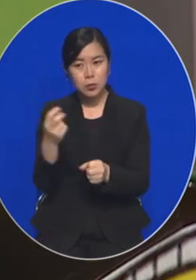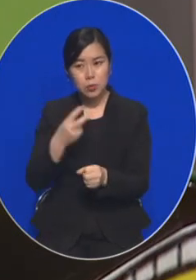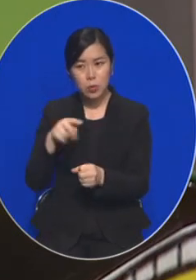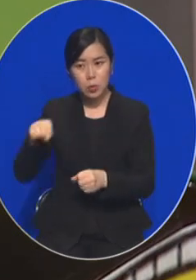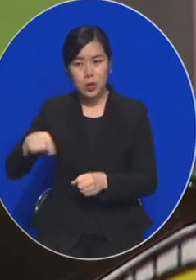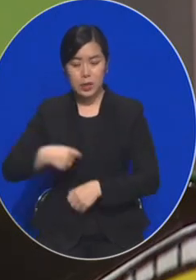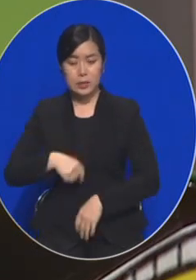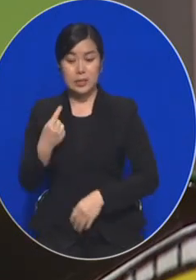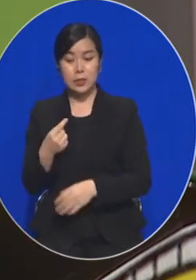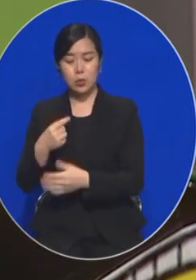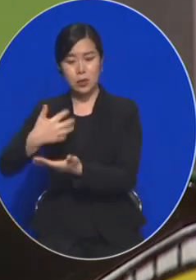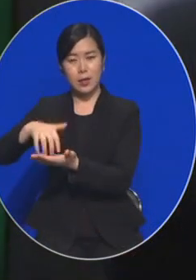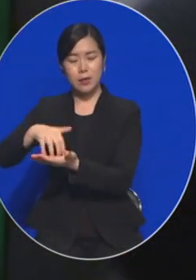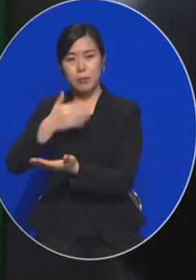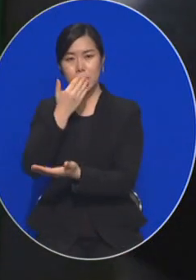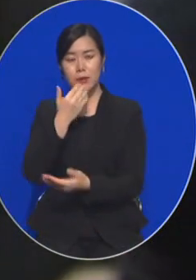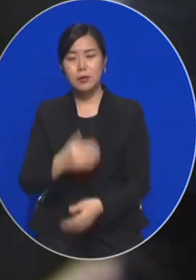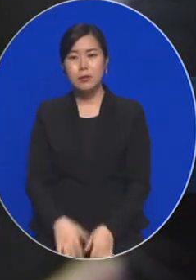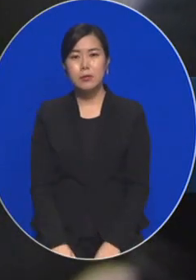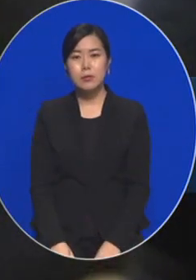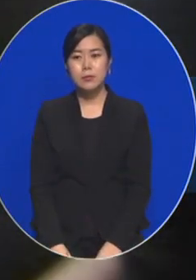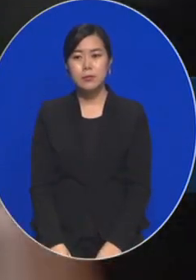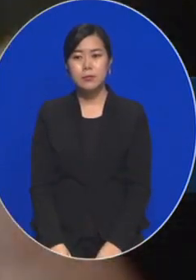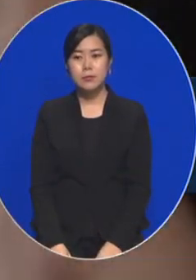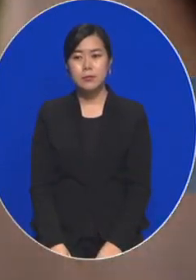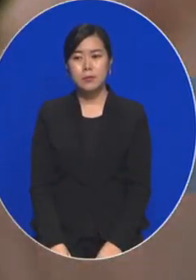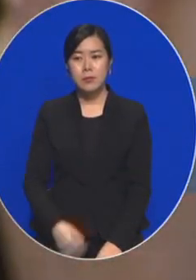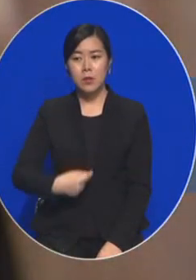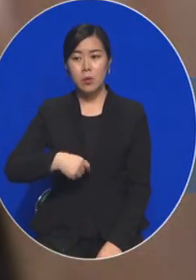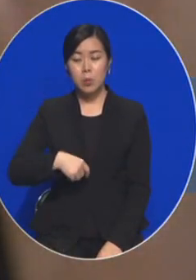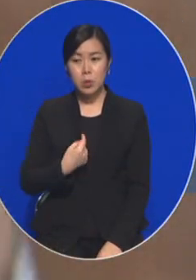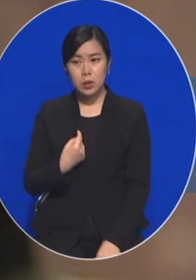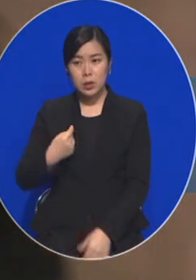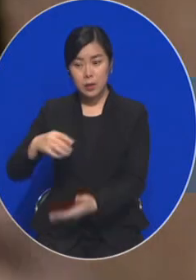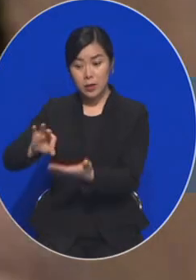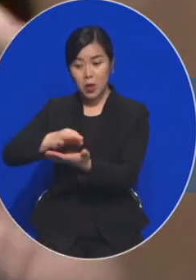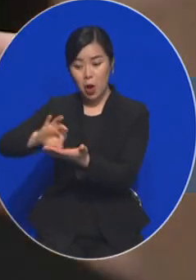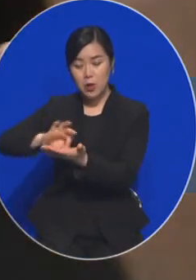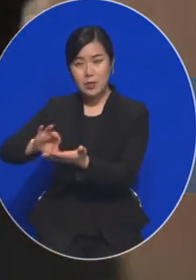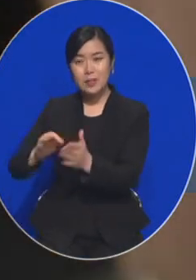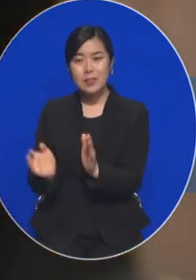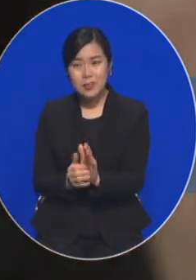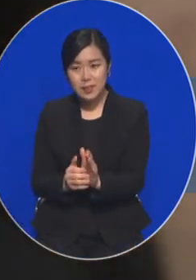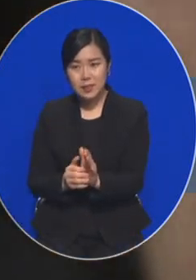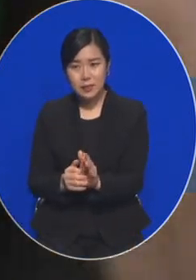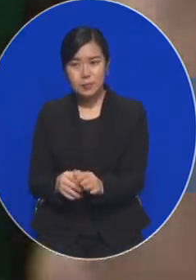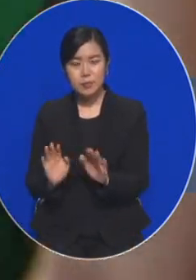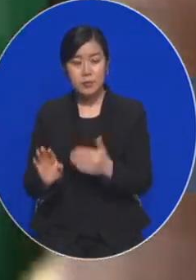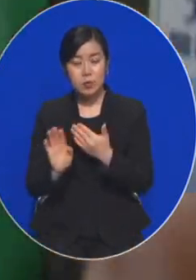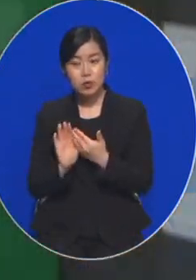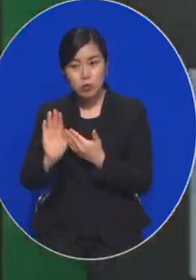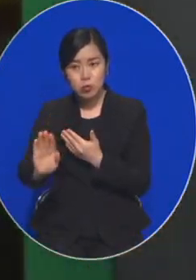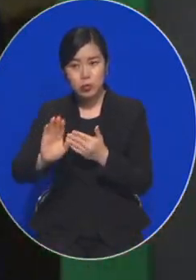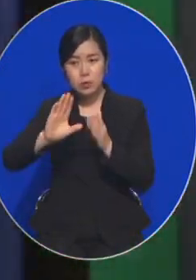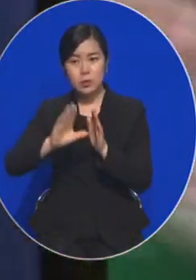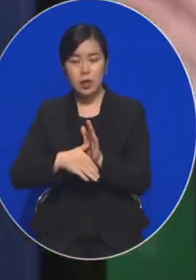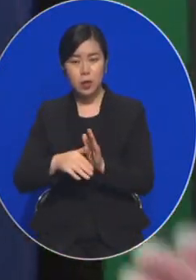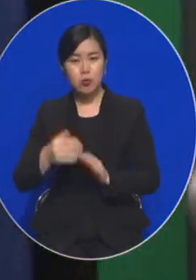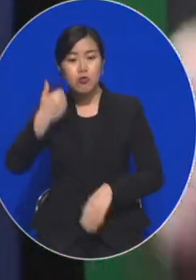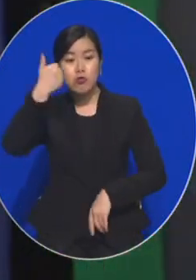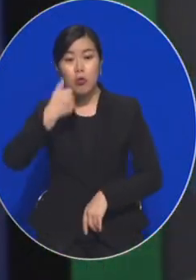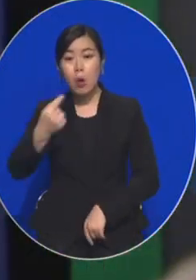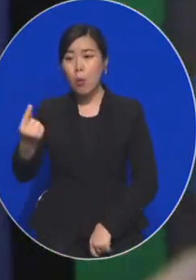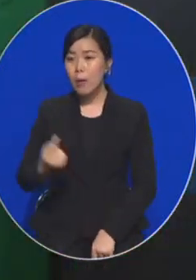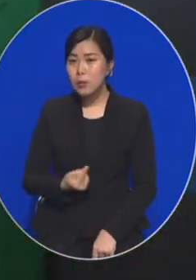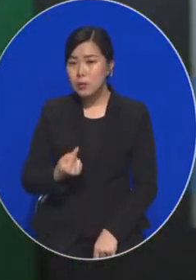셀프 계산대를 뒀습니다. 본인이 이제 결제 다 끝난 거고요. 이렇게 하시고 나가시면 누가 왔는지